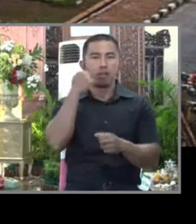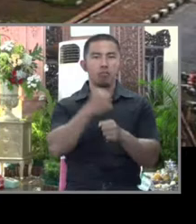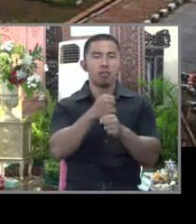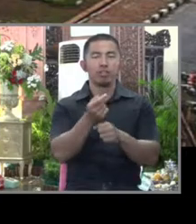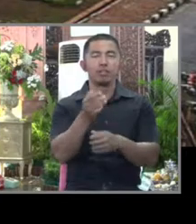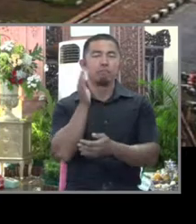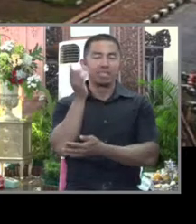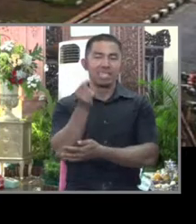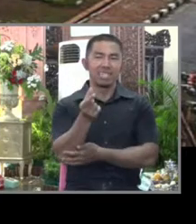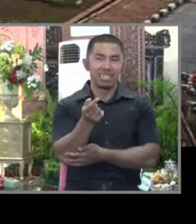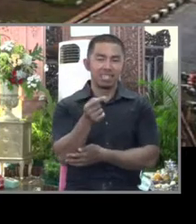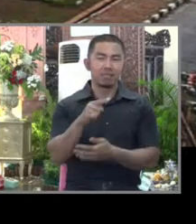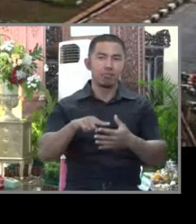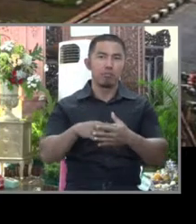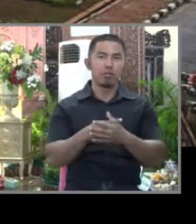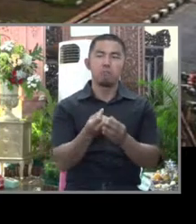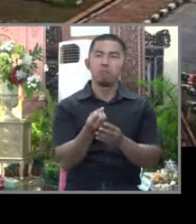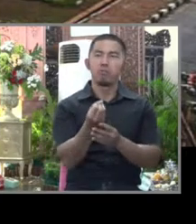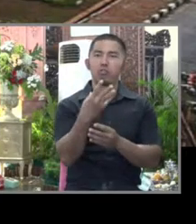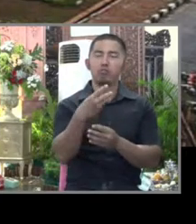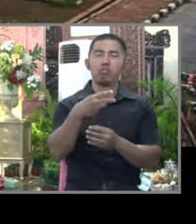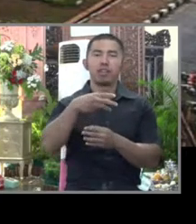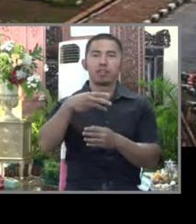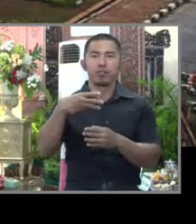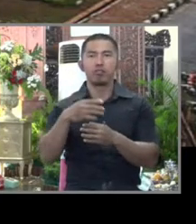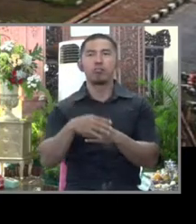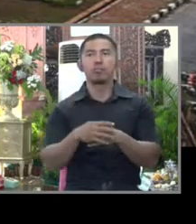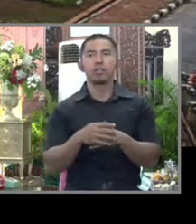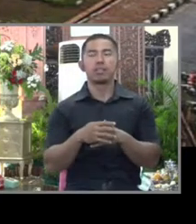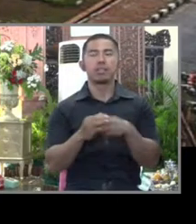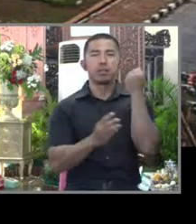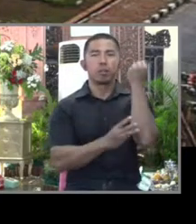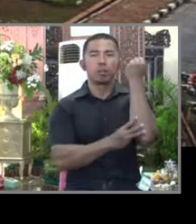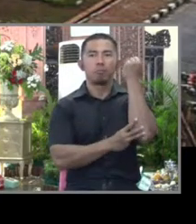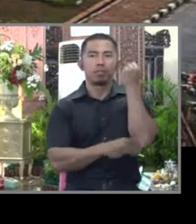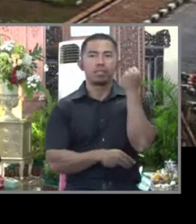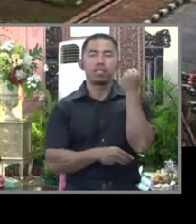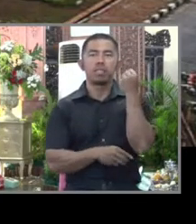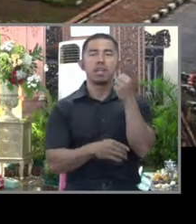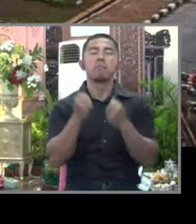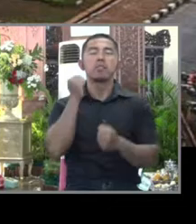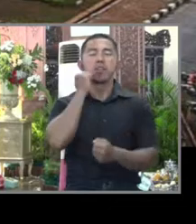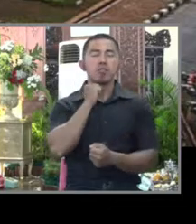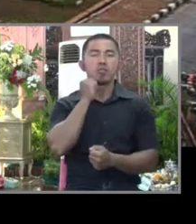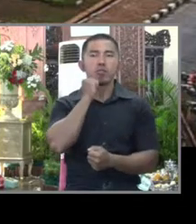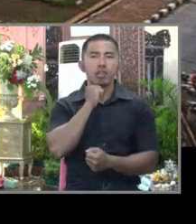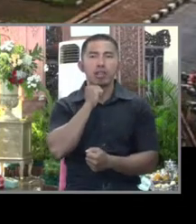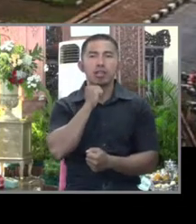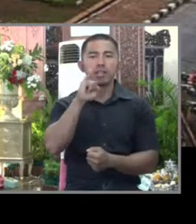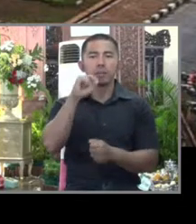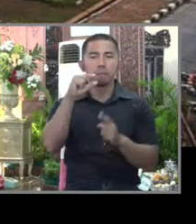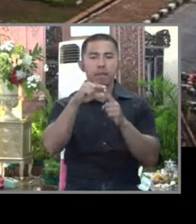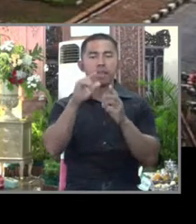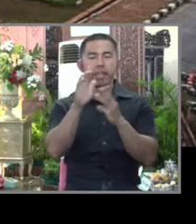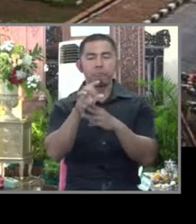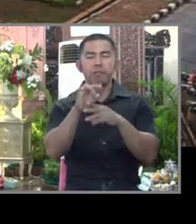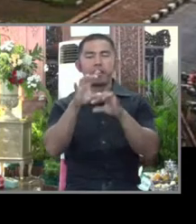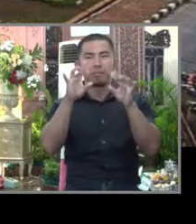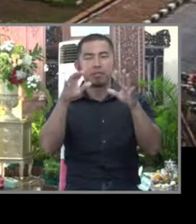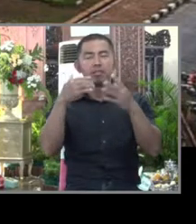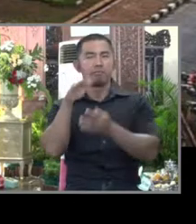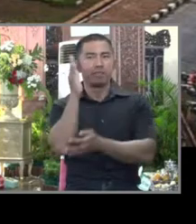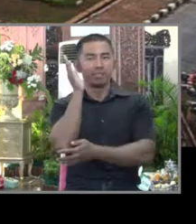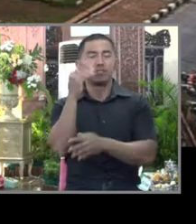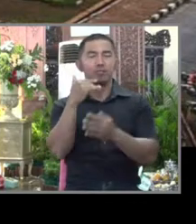mulai dari pertumbuhan ekonomi kemiskinan pengangguran IPM dan lain-lain sudah